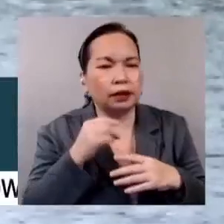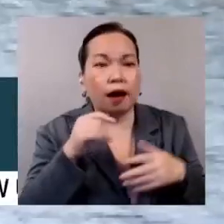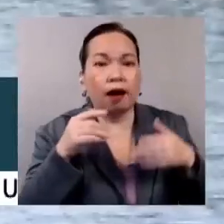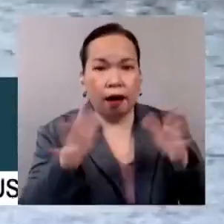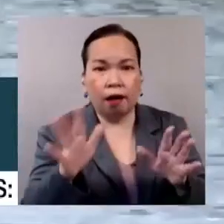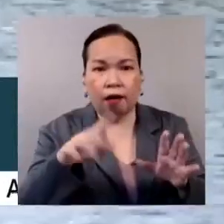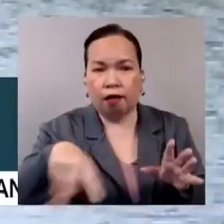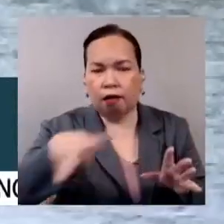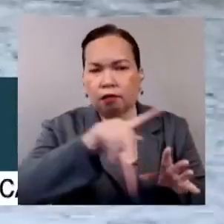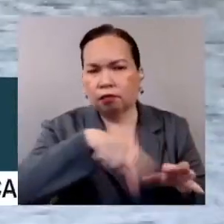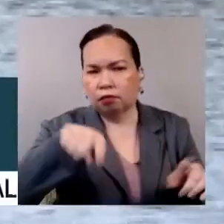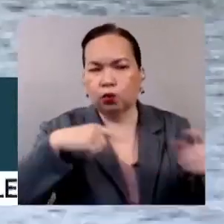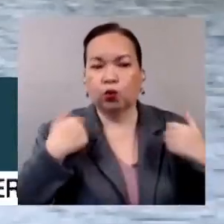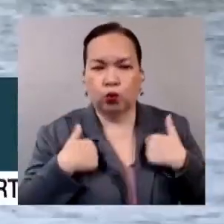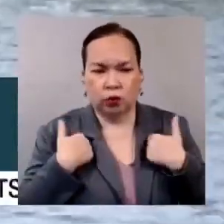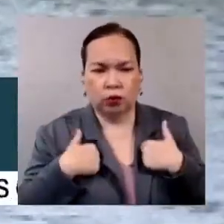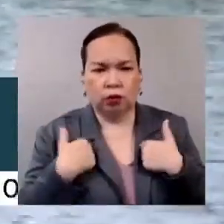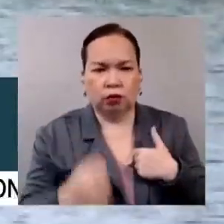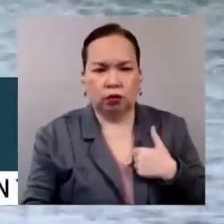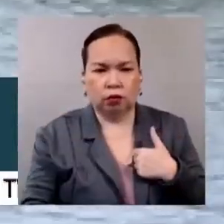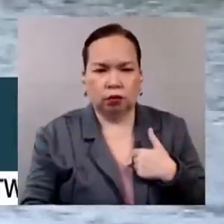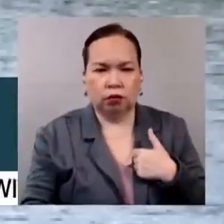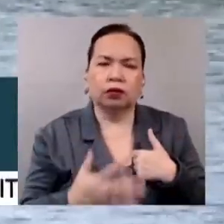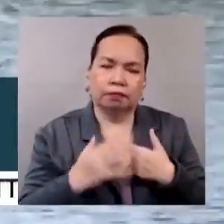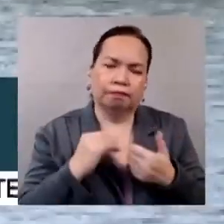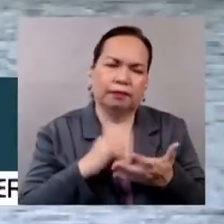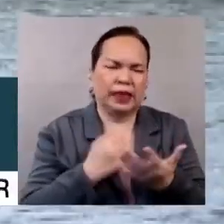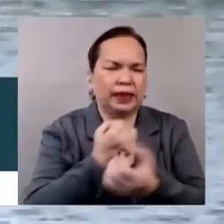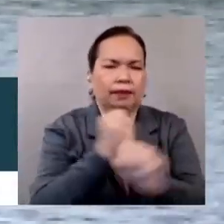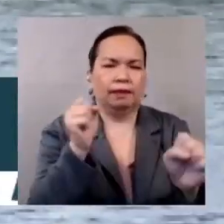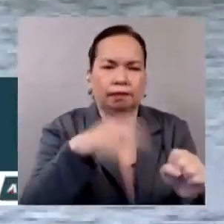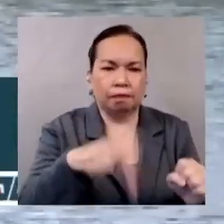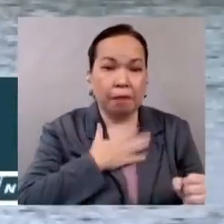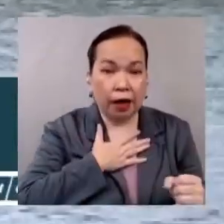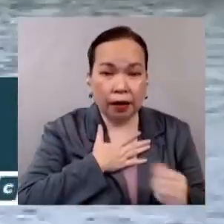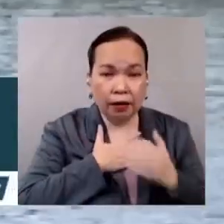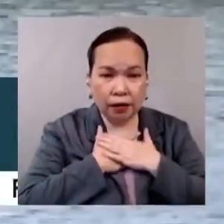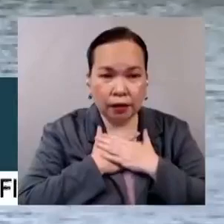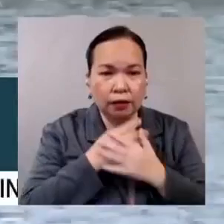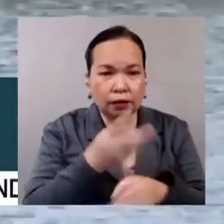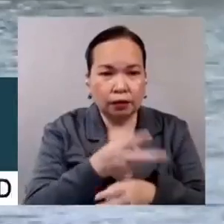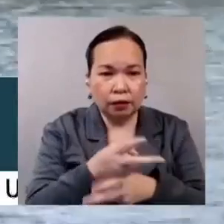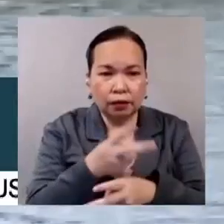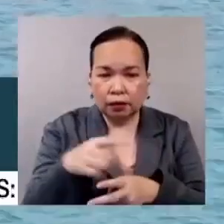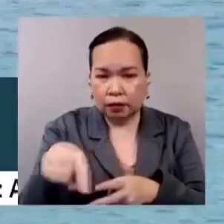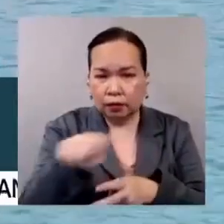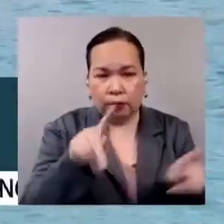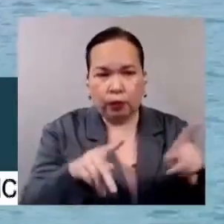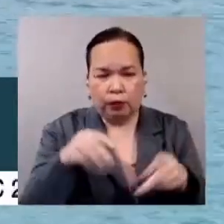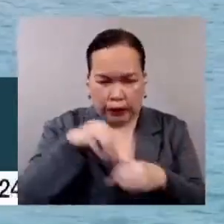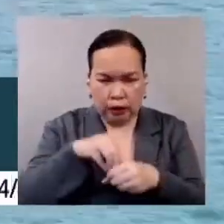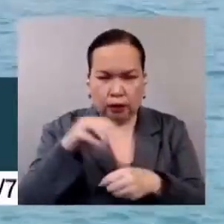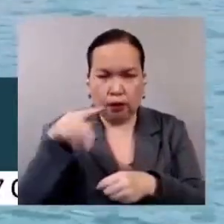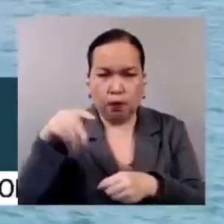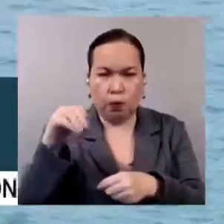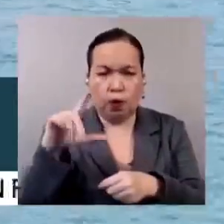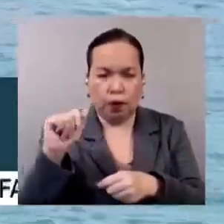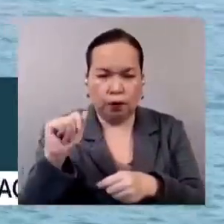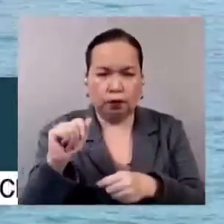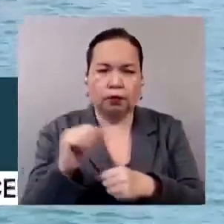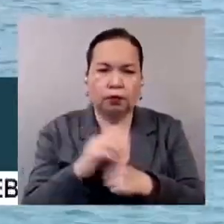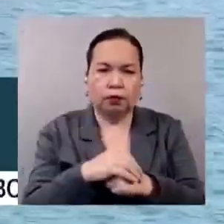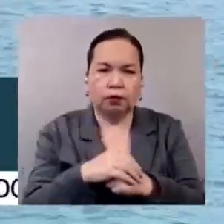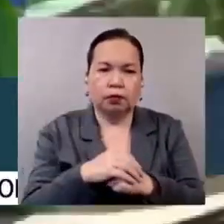paliligo. So yun naman yung ginawa natin. Para sa mas ng kalusugan ng mga Polenos. And